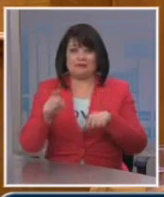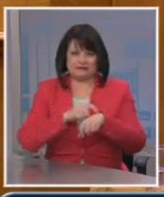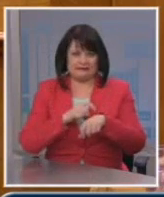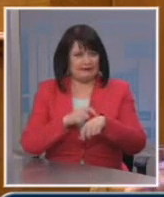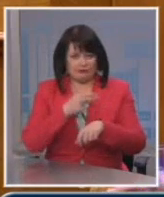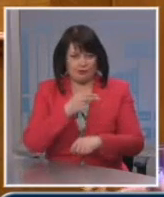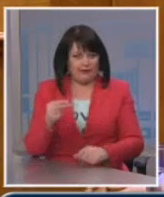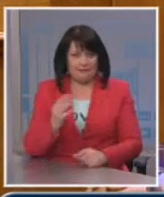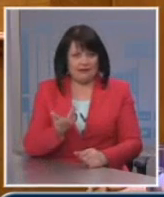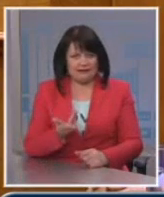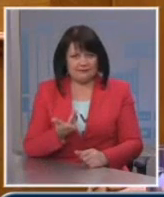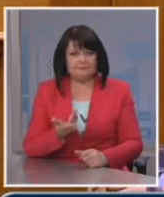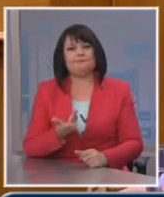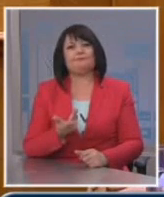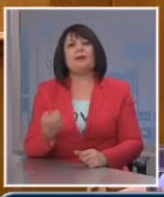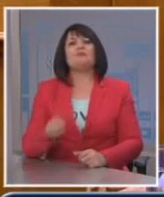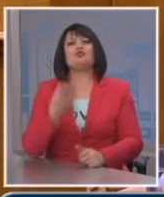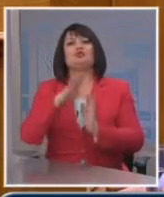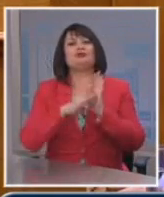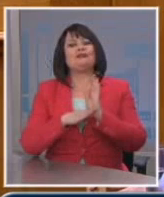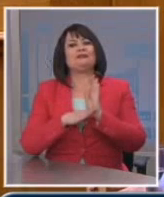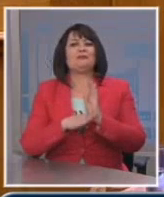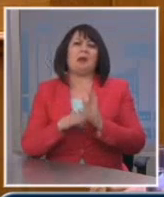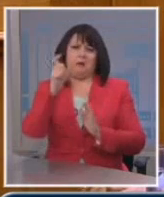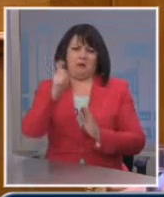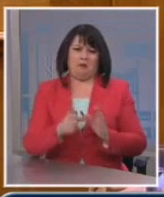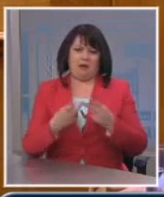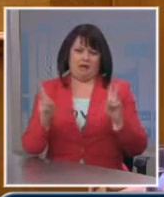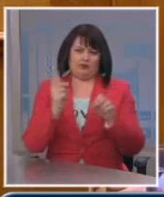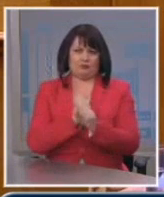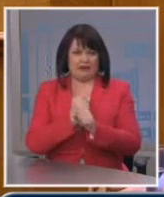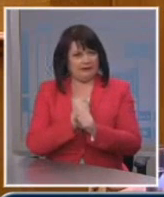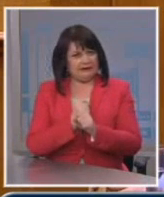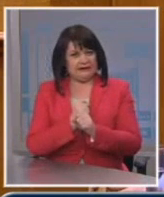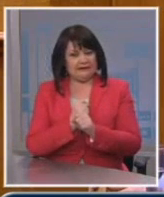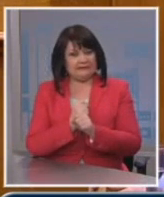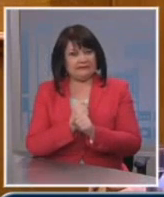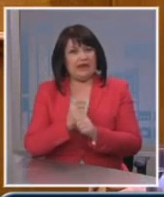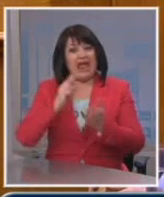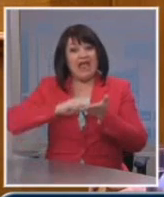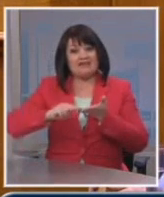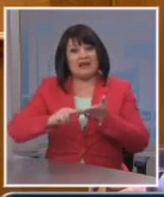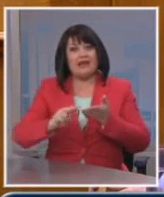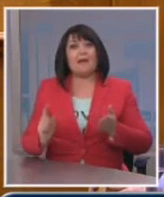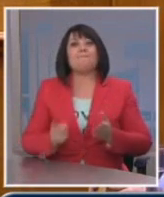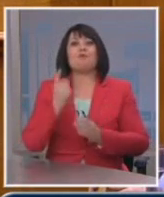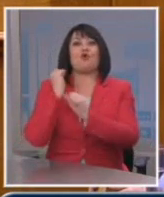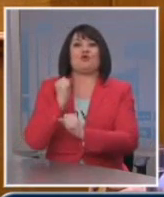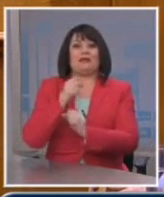περίπτωσης είναι ότι με το νέο σύστημα κάποιος ελεύθερος επαγγελματίας που ασφαλίζεται από 1η-1η του